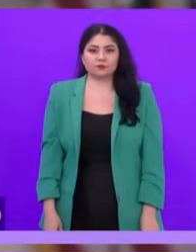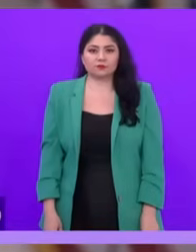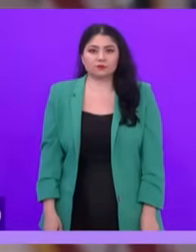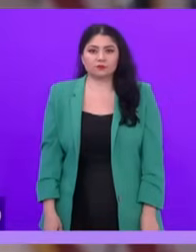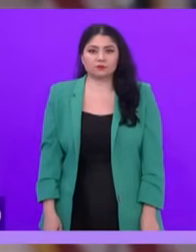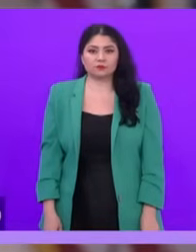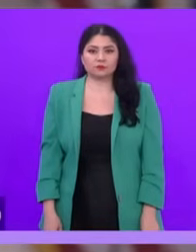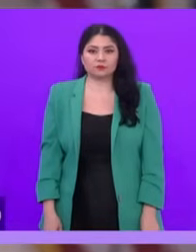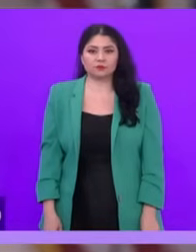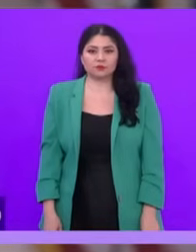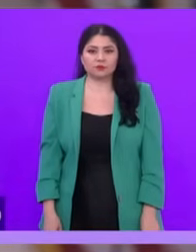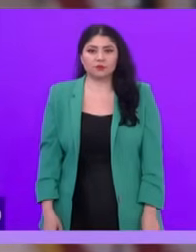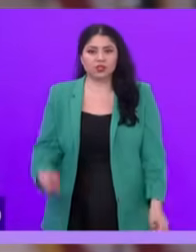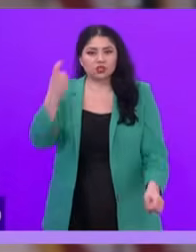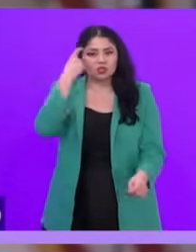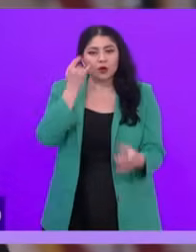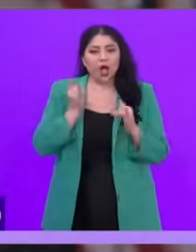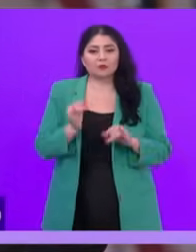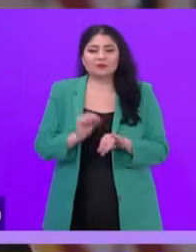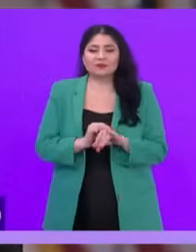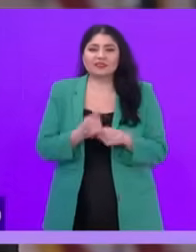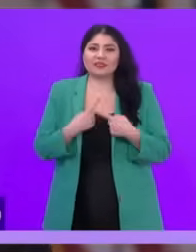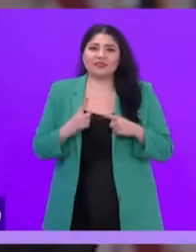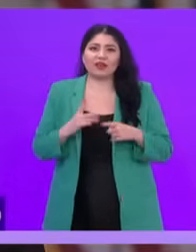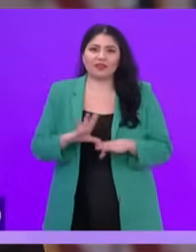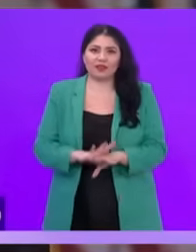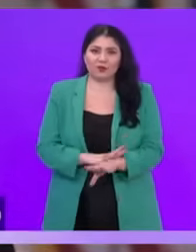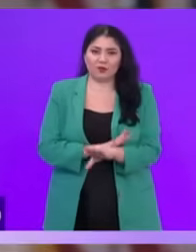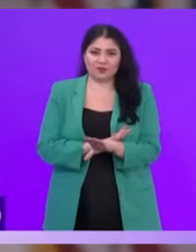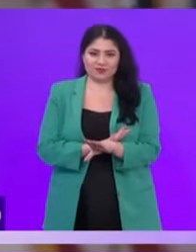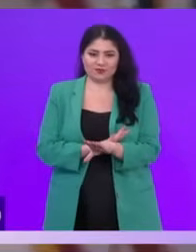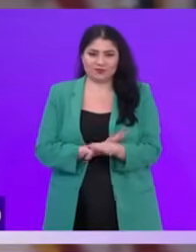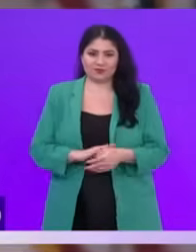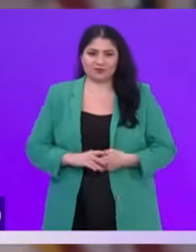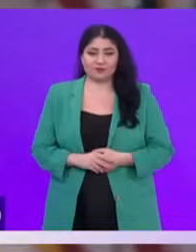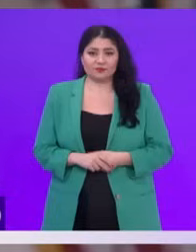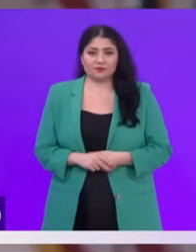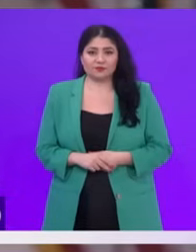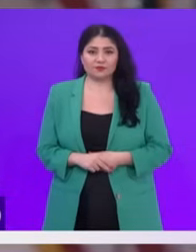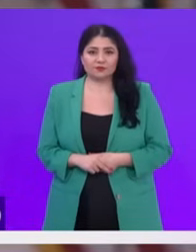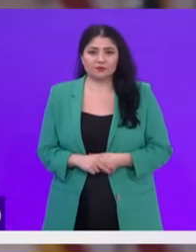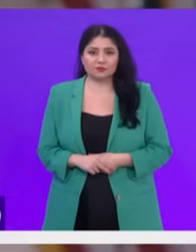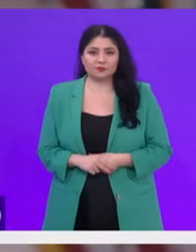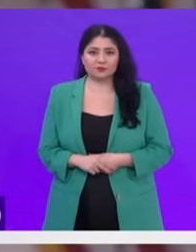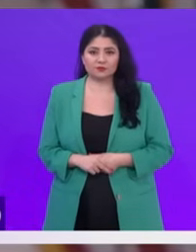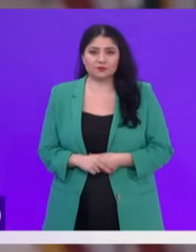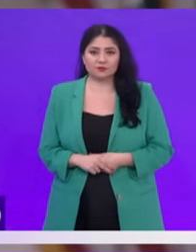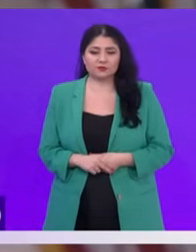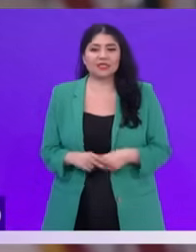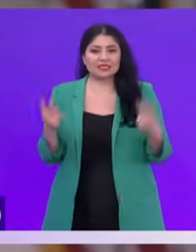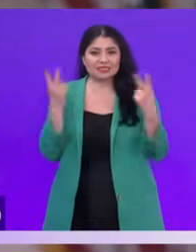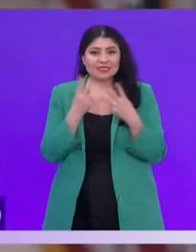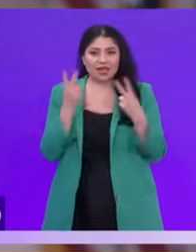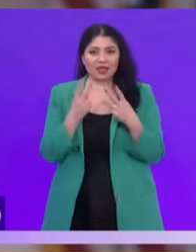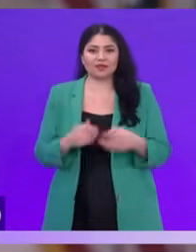Now I know folks are feeling and experiencing a range of emotions right now. I get it.